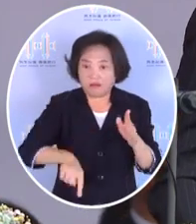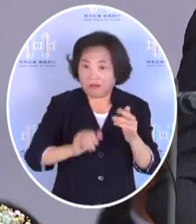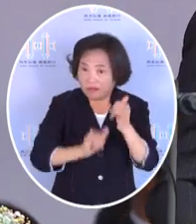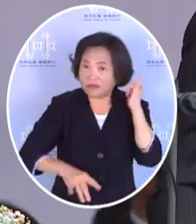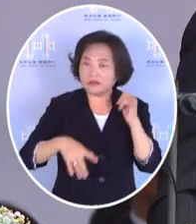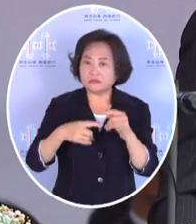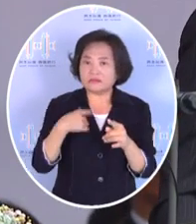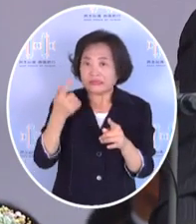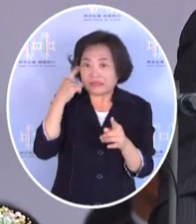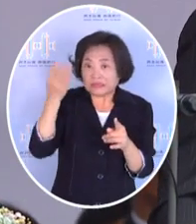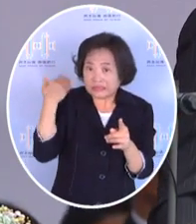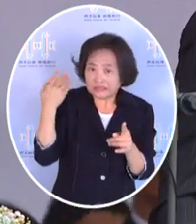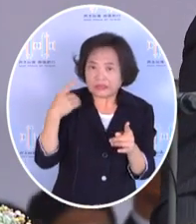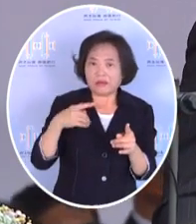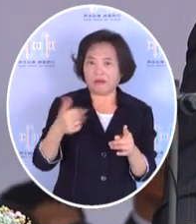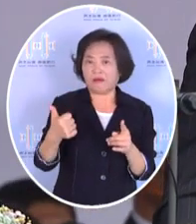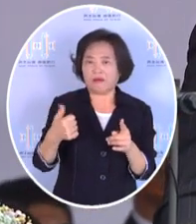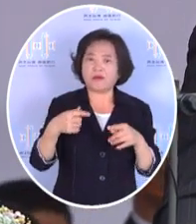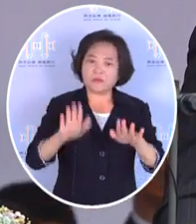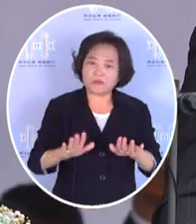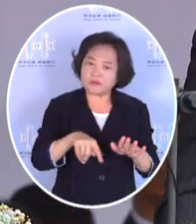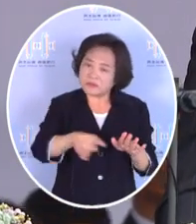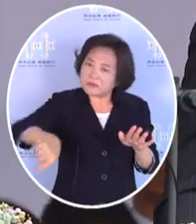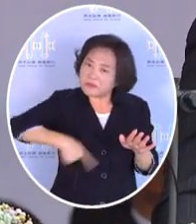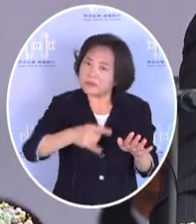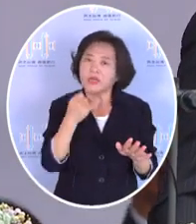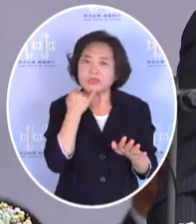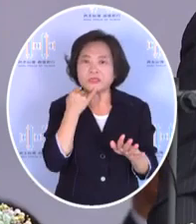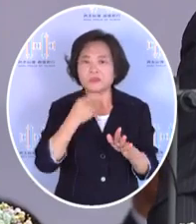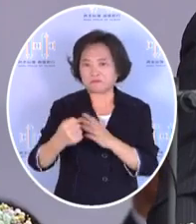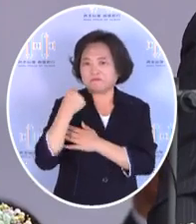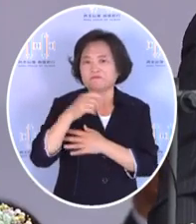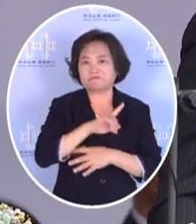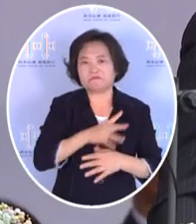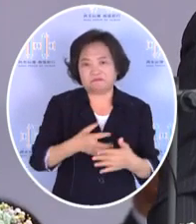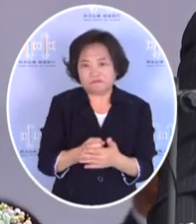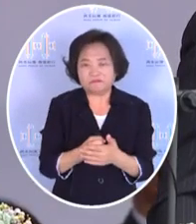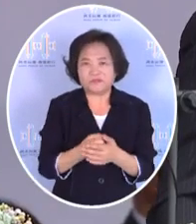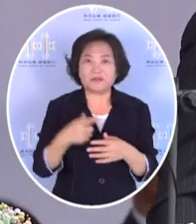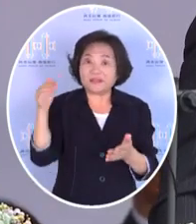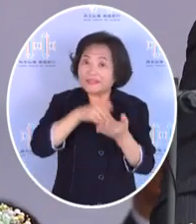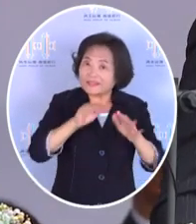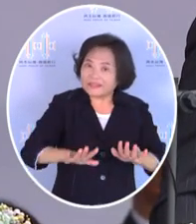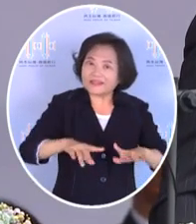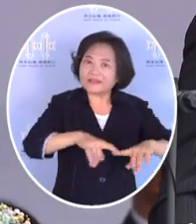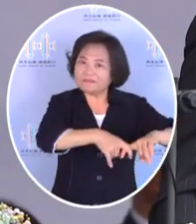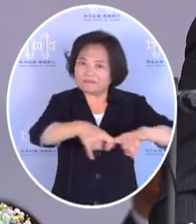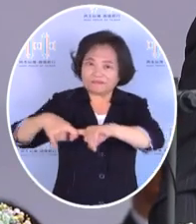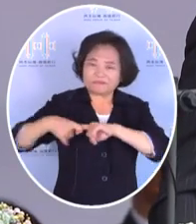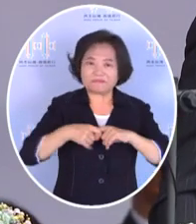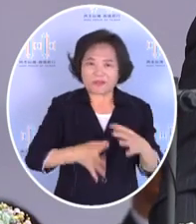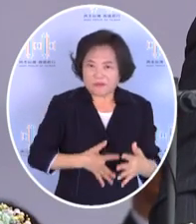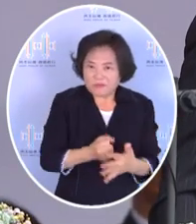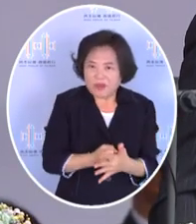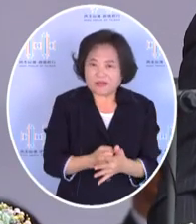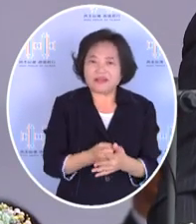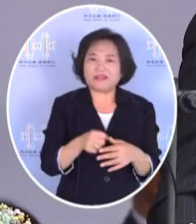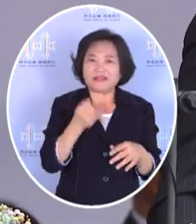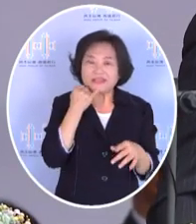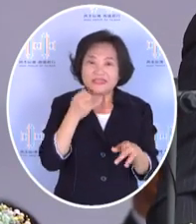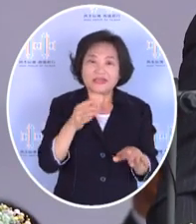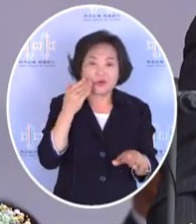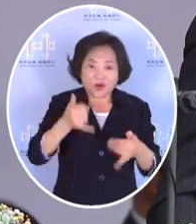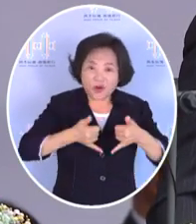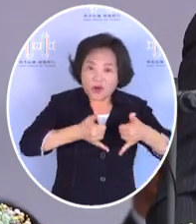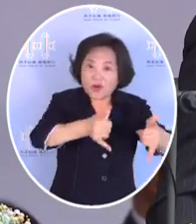从现在起，就让我们团结彼此，一步一步，有路咱